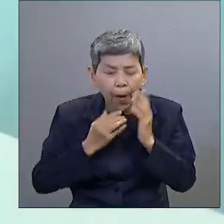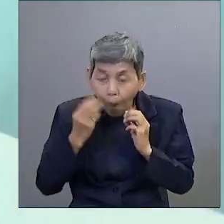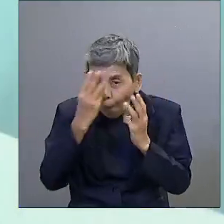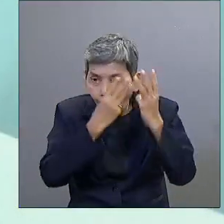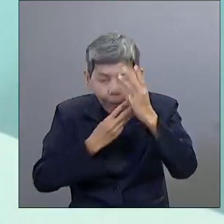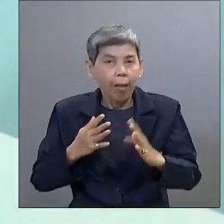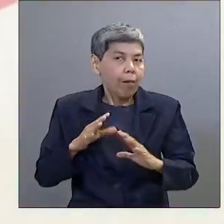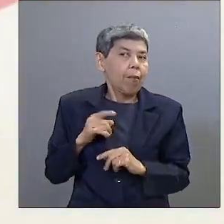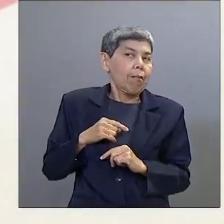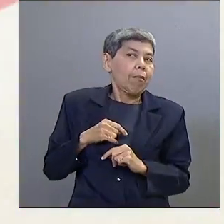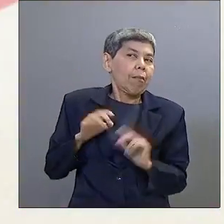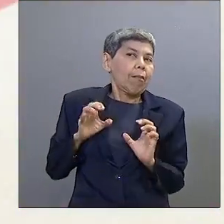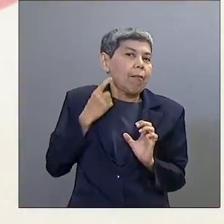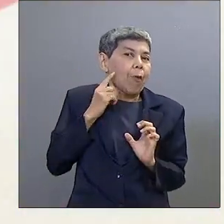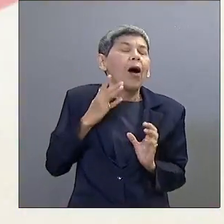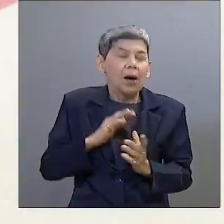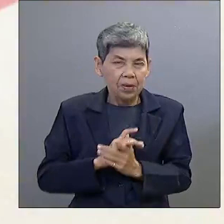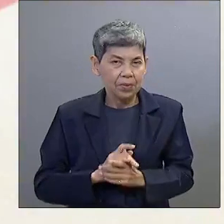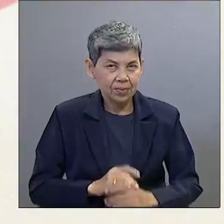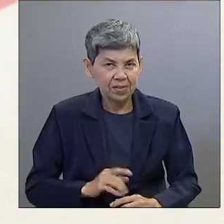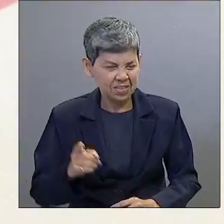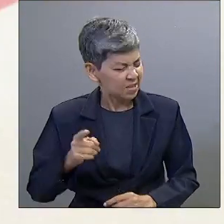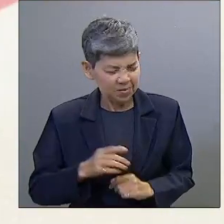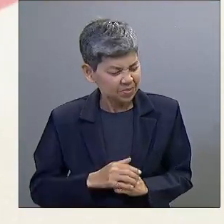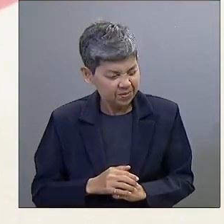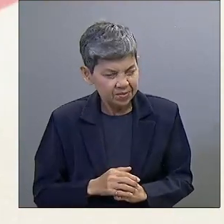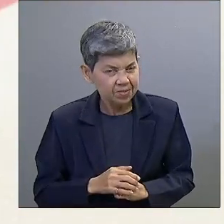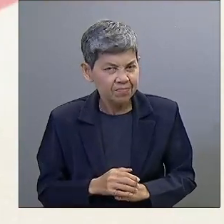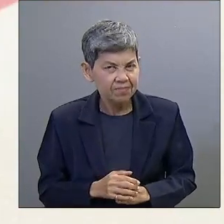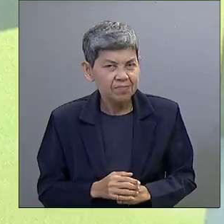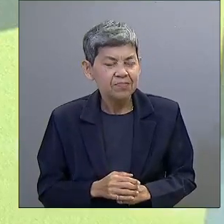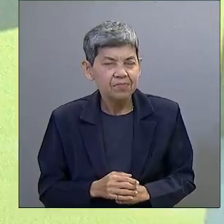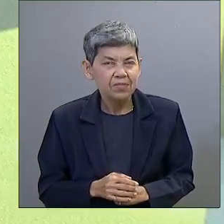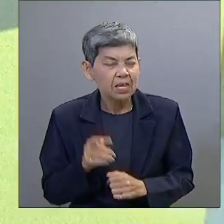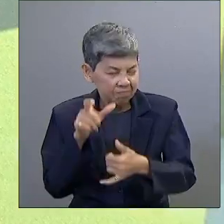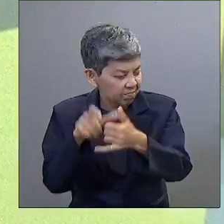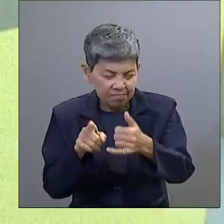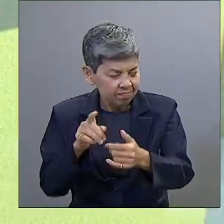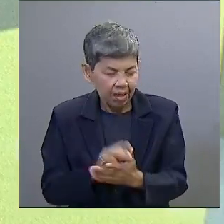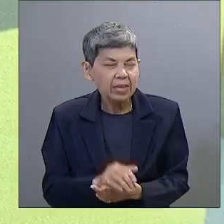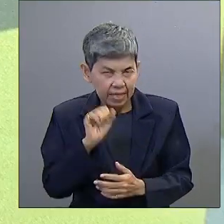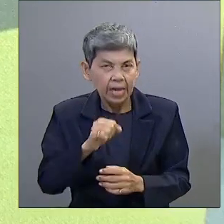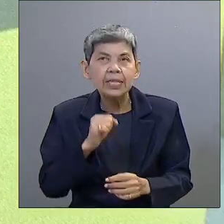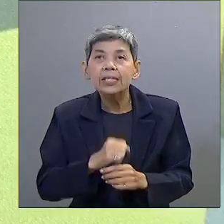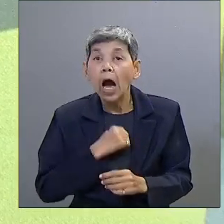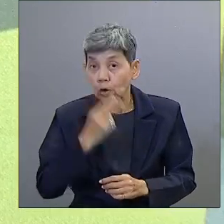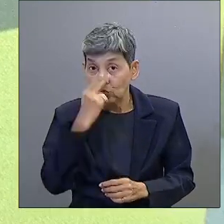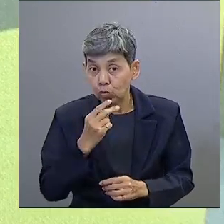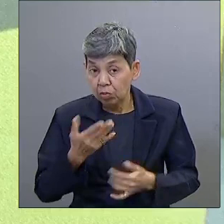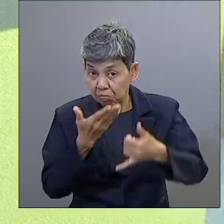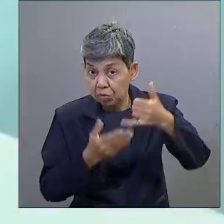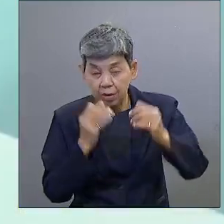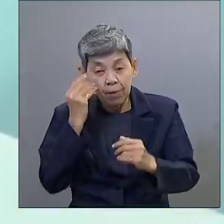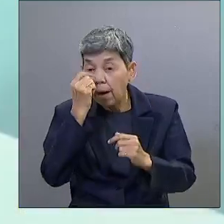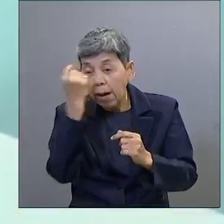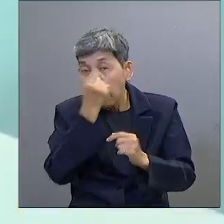วีนเหมือนกัน ใช่เปล่าเนี่ยเขาชอบถ่อมตัวถึงขั้นถล่มตัวนะคนเนี้ยเขา จ ะ รู้จริงๆเนี่ยอยากให้คุณผู้ชมเห็นคุณยุ้ยตอนไม่